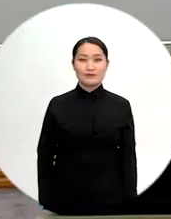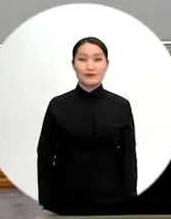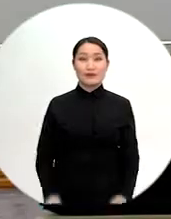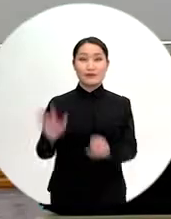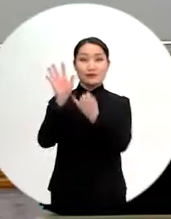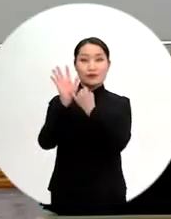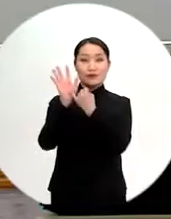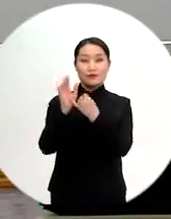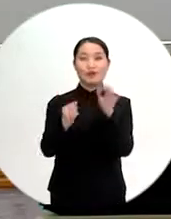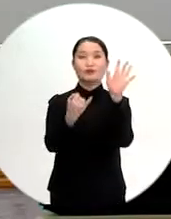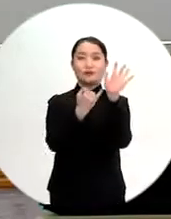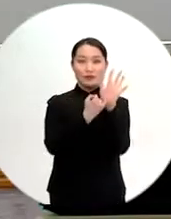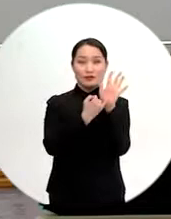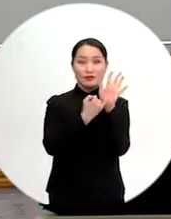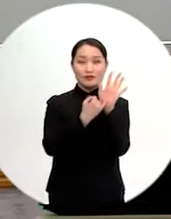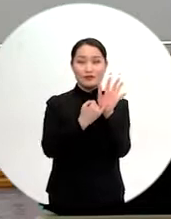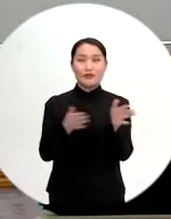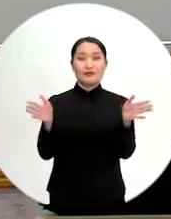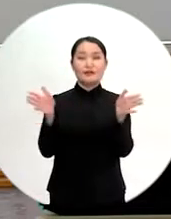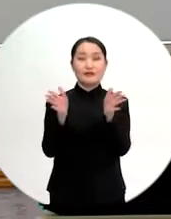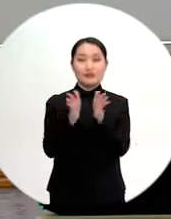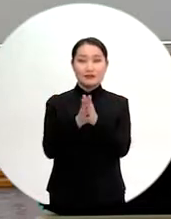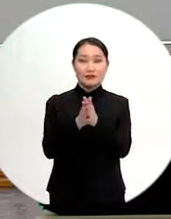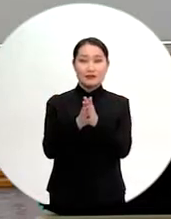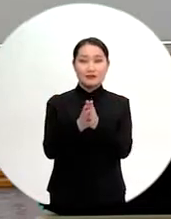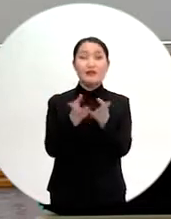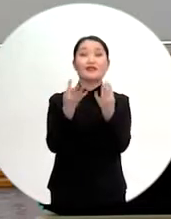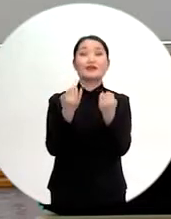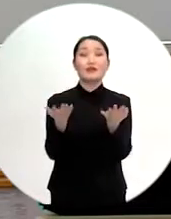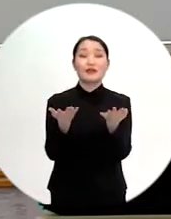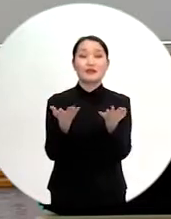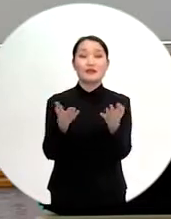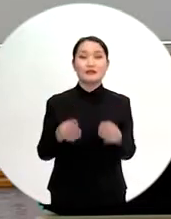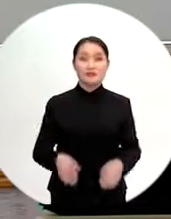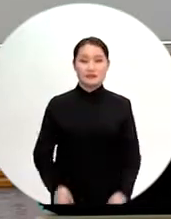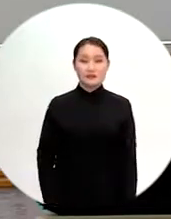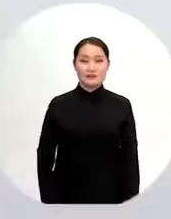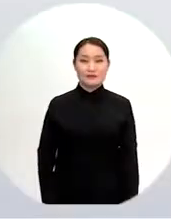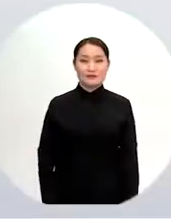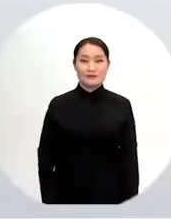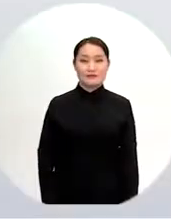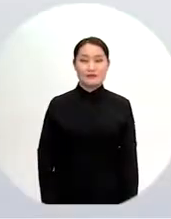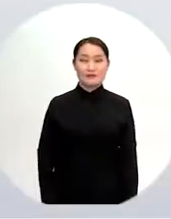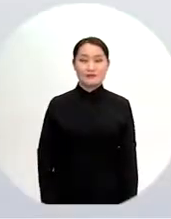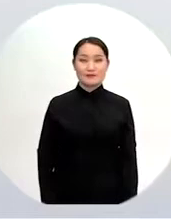Зургаан хуруу, зургаан хуруу. Нийлээд хэдэн хуруу вэ?